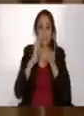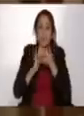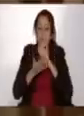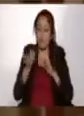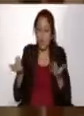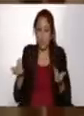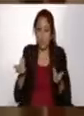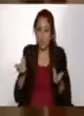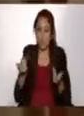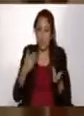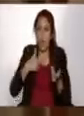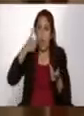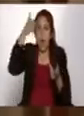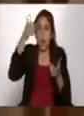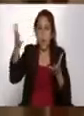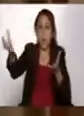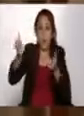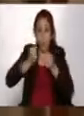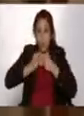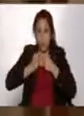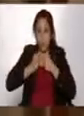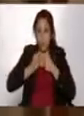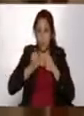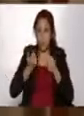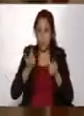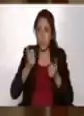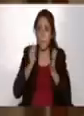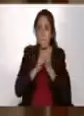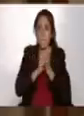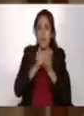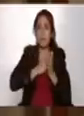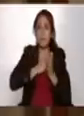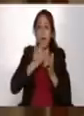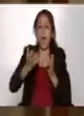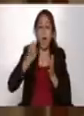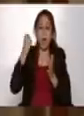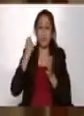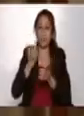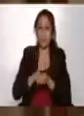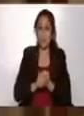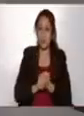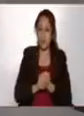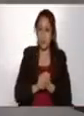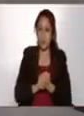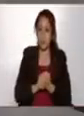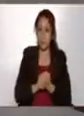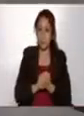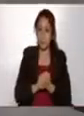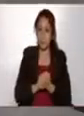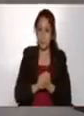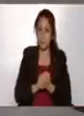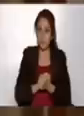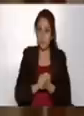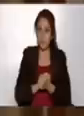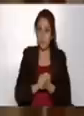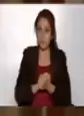السرير. عشان اعرف اخد حاجه عيالي منه، عشان اعرف اخد البيت لعيالي. لان انا لو طلعت مش هاخد حاجه. ايه لما اتحكم على جوزك بالاعدام؟ اتحكم